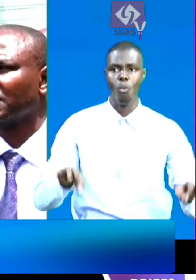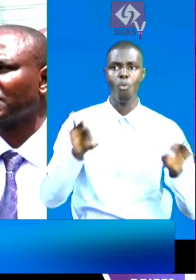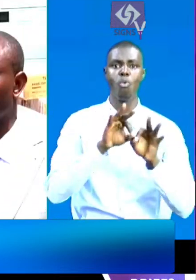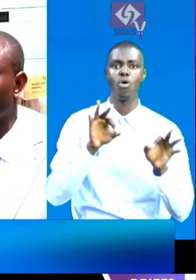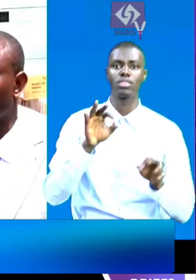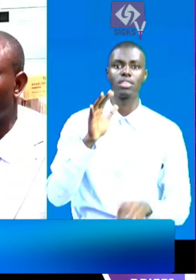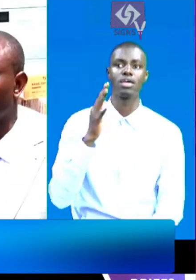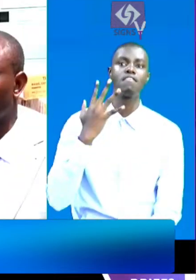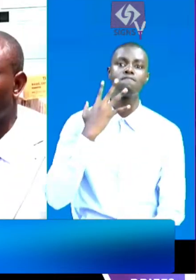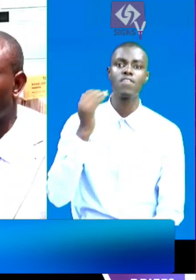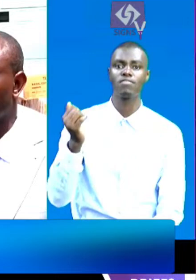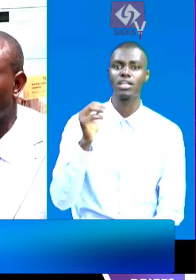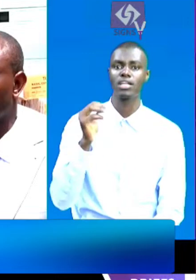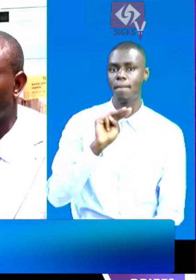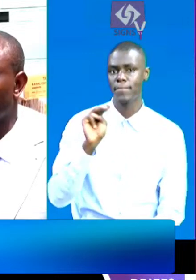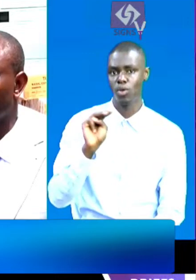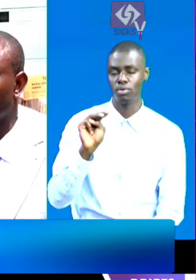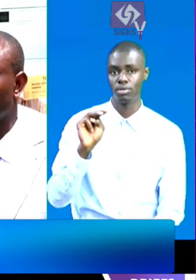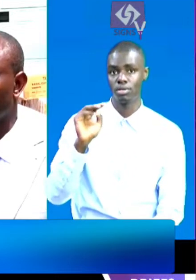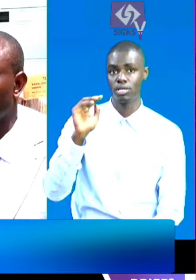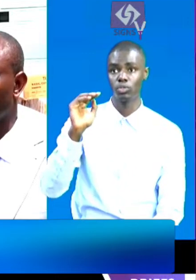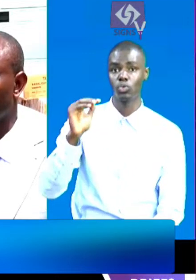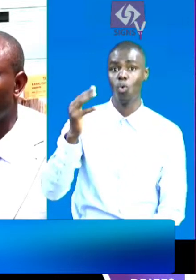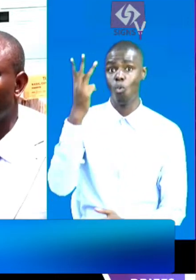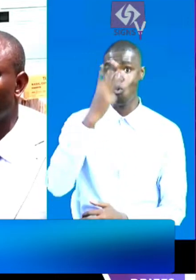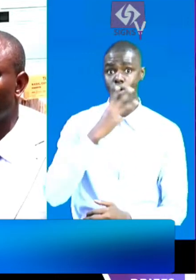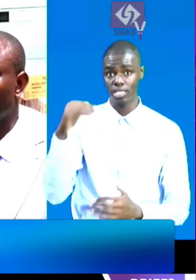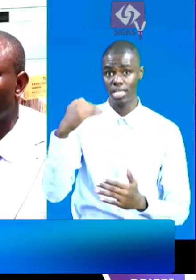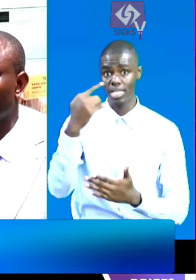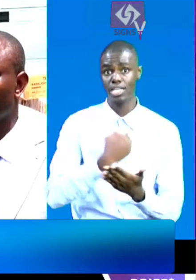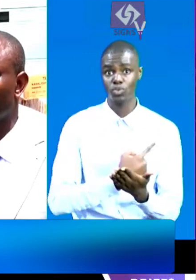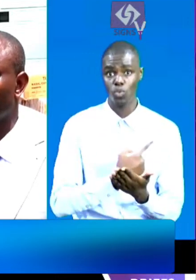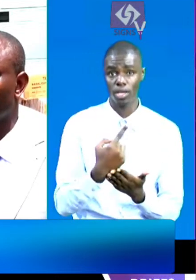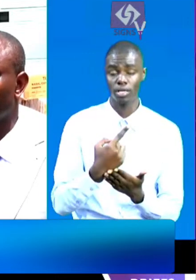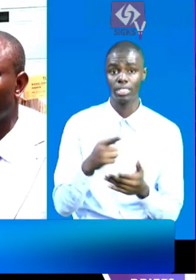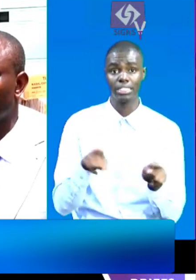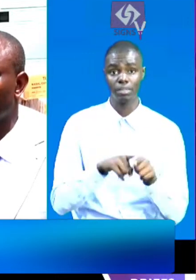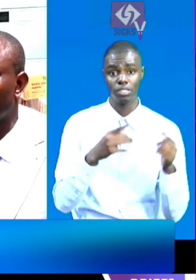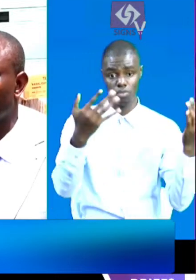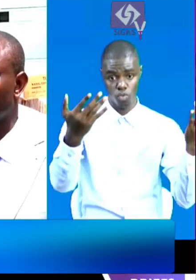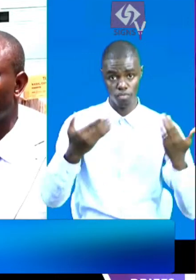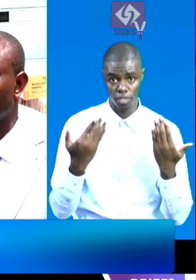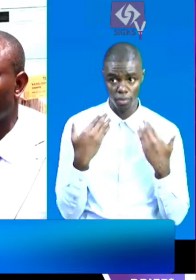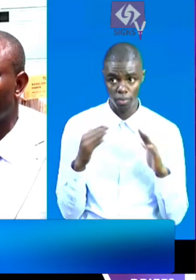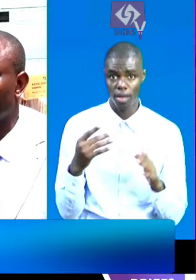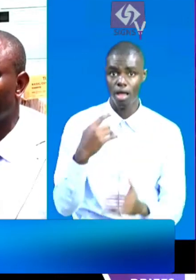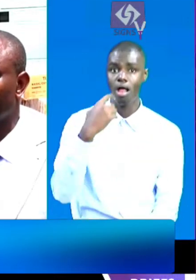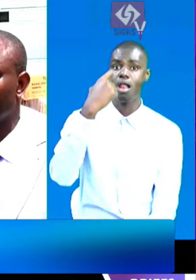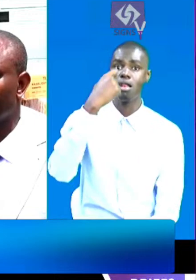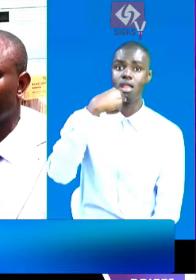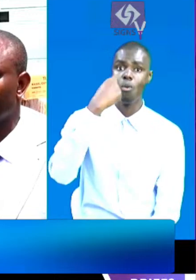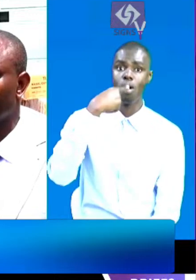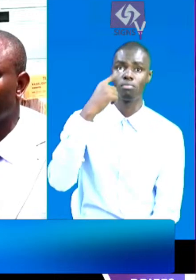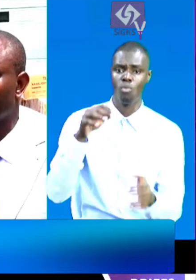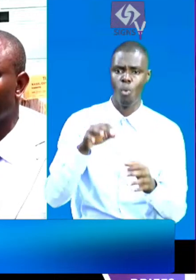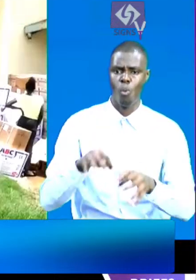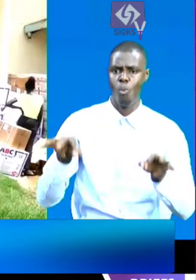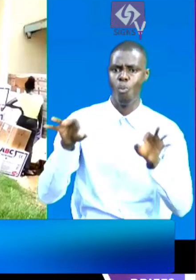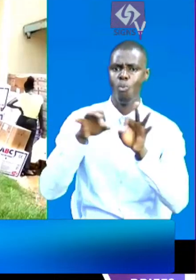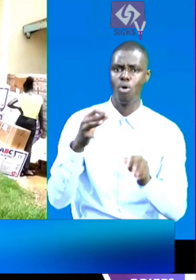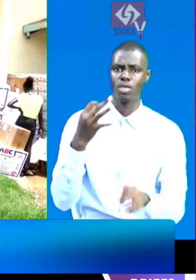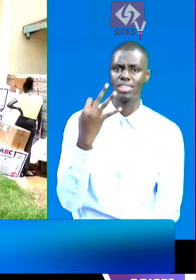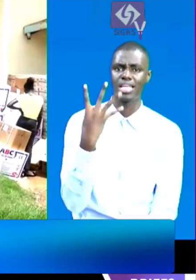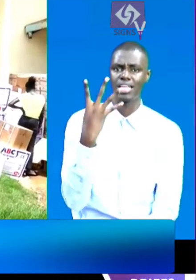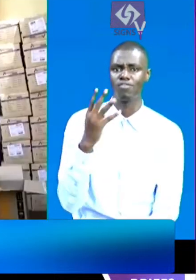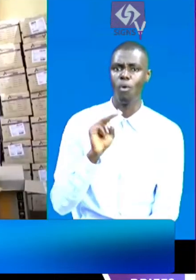milioni 20. Jumatano wiki ijayo tutakuwa pia tumepokea ndawa za dhamani ya 34